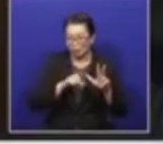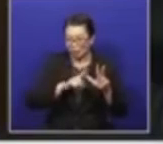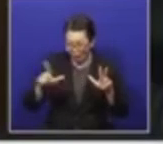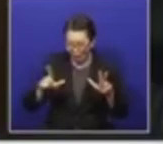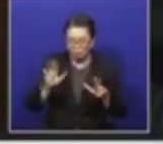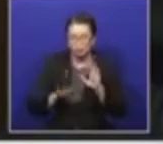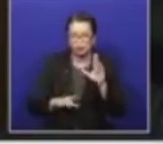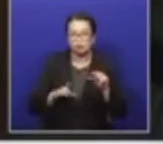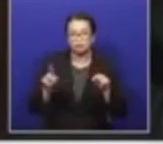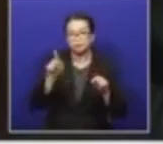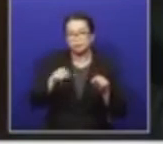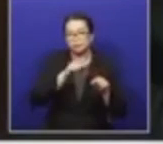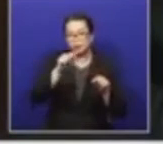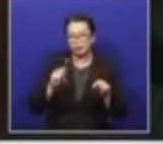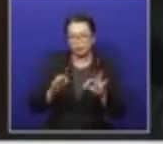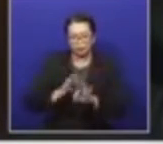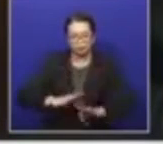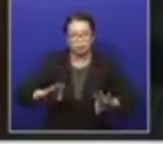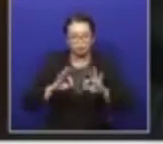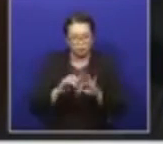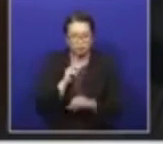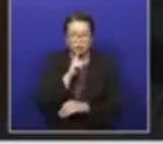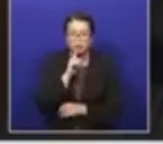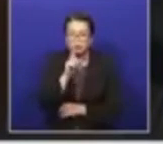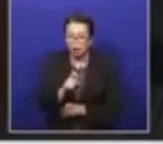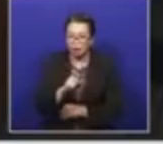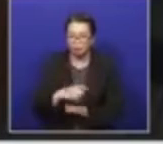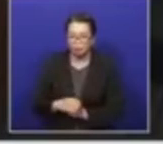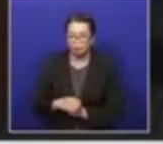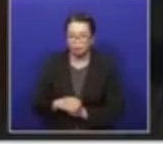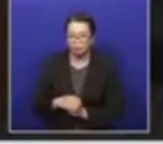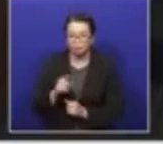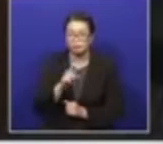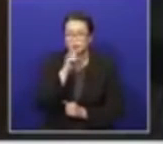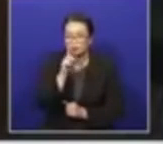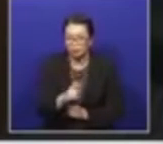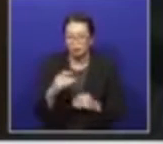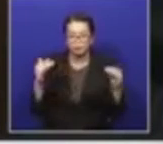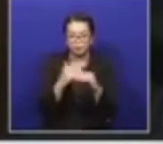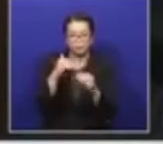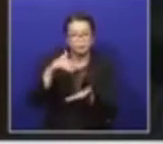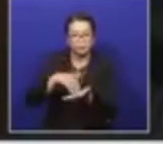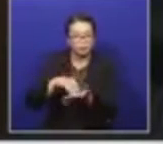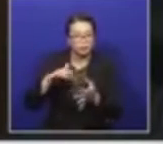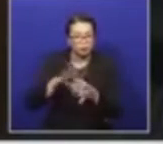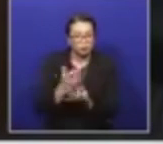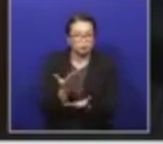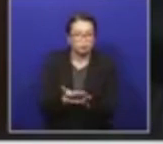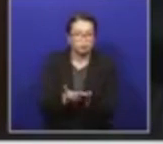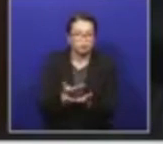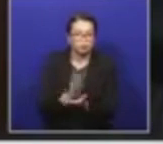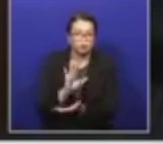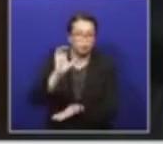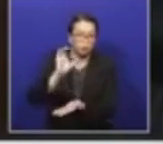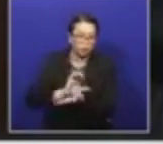20% เพราะฉะนั้นจึงมีความจำเป็นที่อยากจะสอบถามเกี่ยวกับการใช้เงินของก